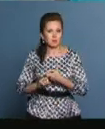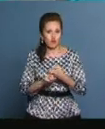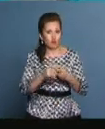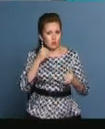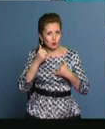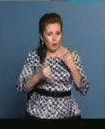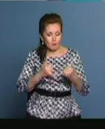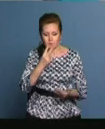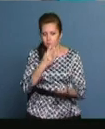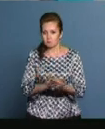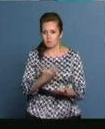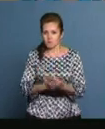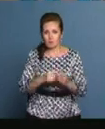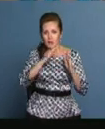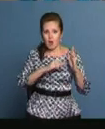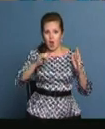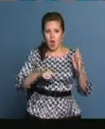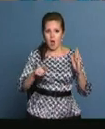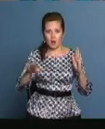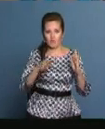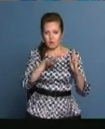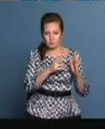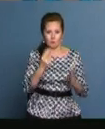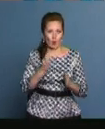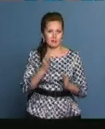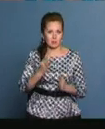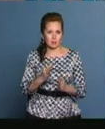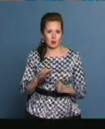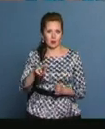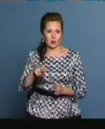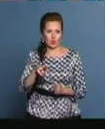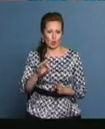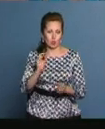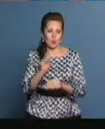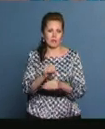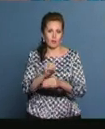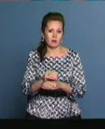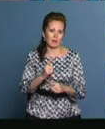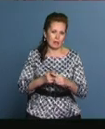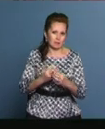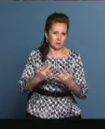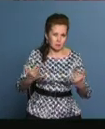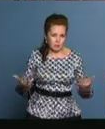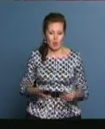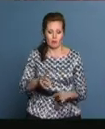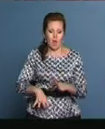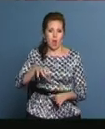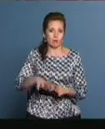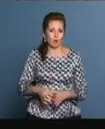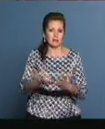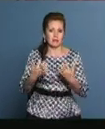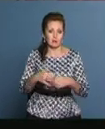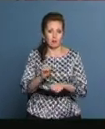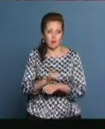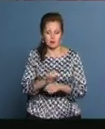отражен процесс газирования коагулятора. Своими силами техники водоканала модифицировали насосы станции. После специальной обточки они